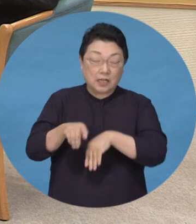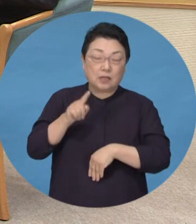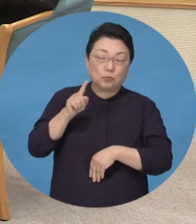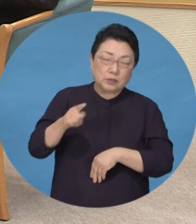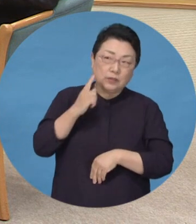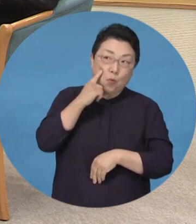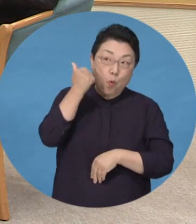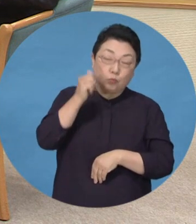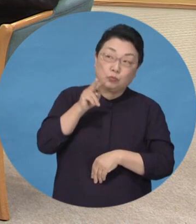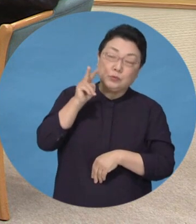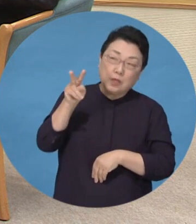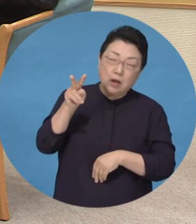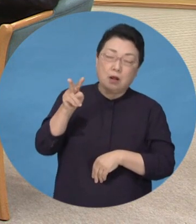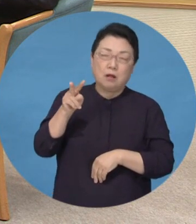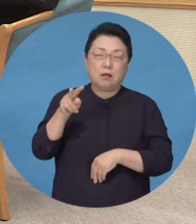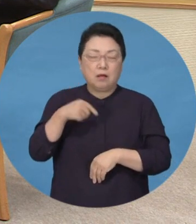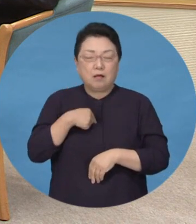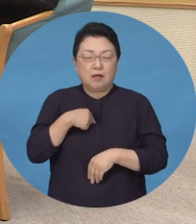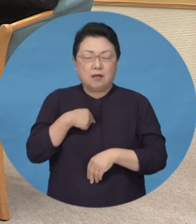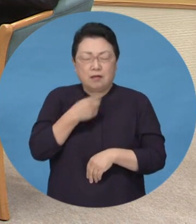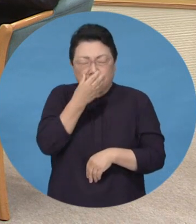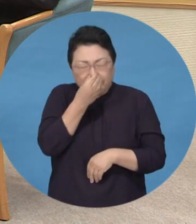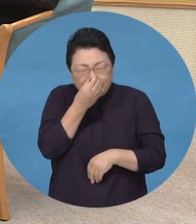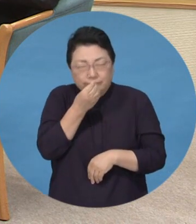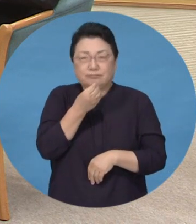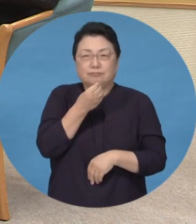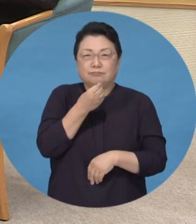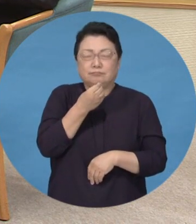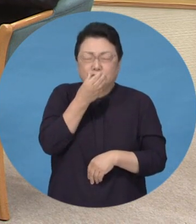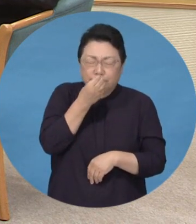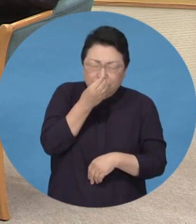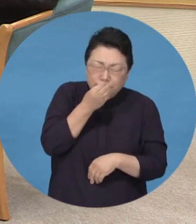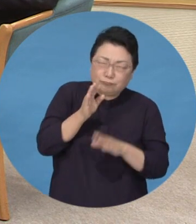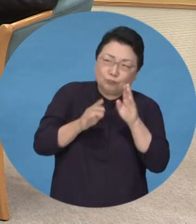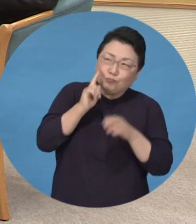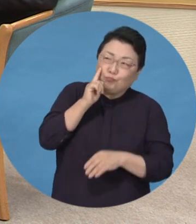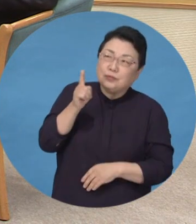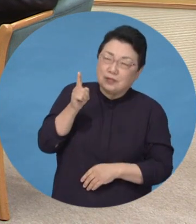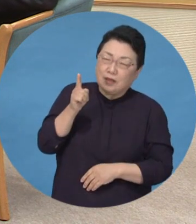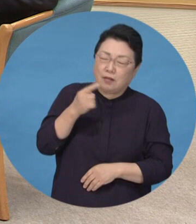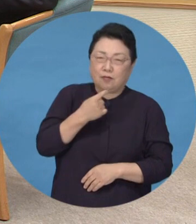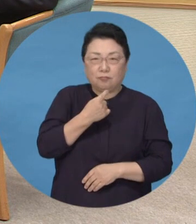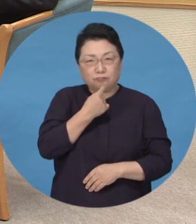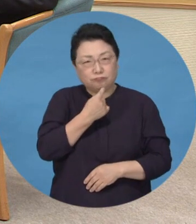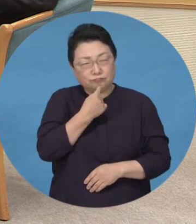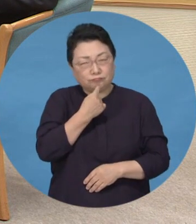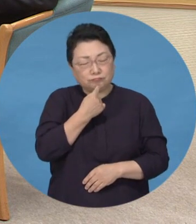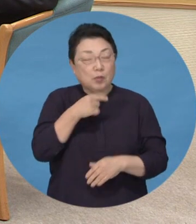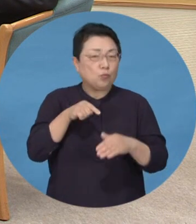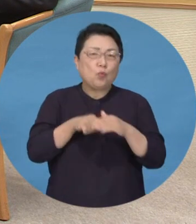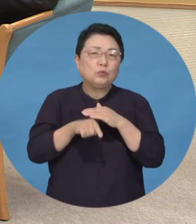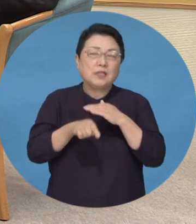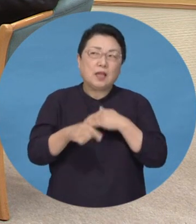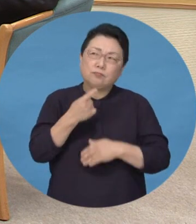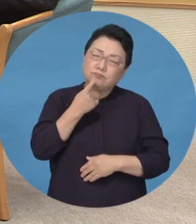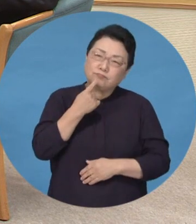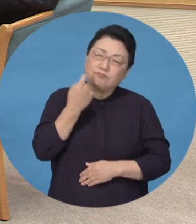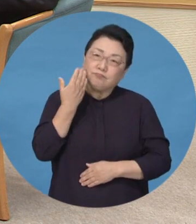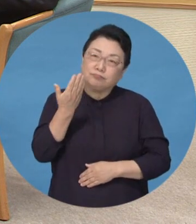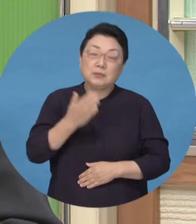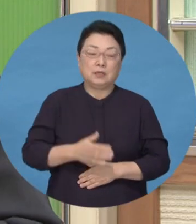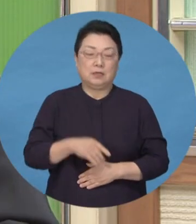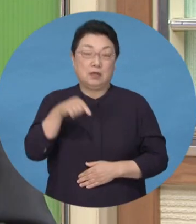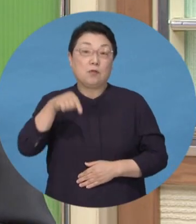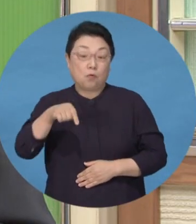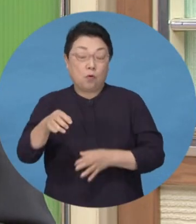父が肩身が狭そうな即時押されあのしてるわけなんですよでどうしたのって聞いたらいやいやここは